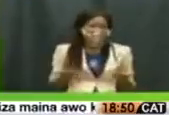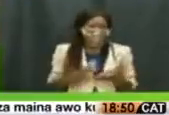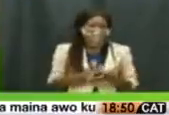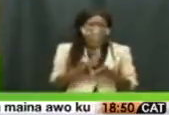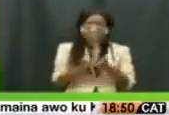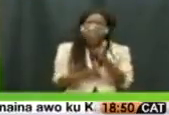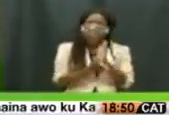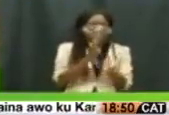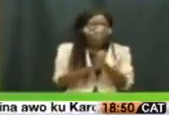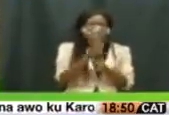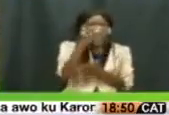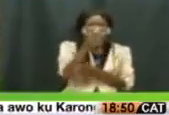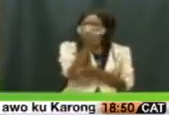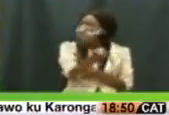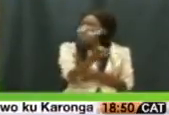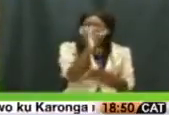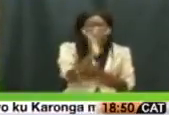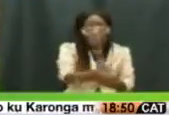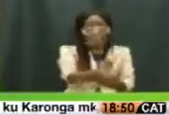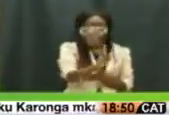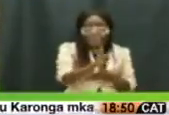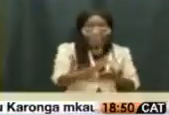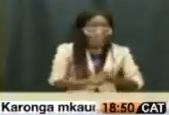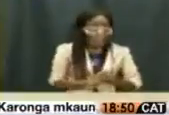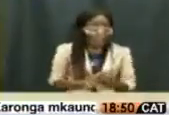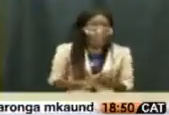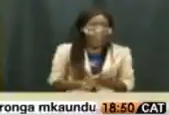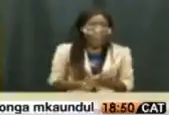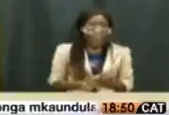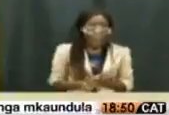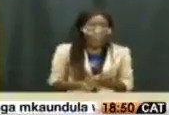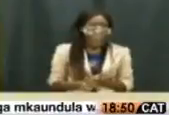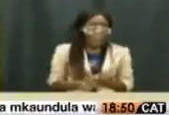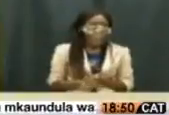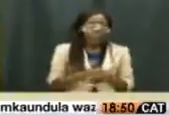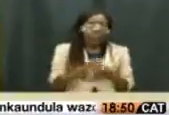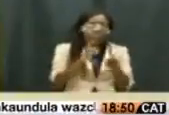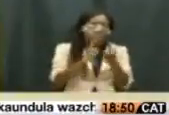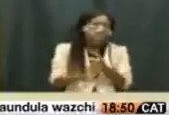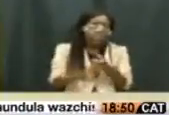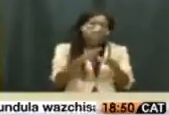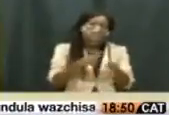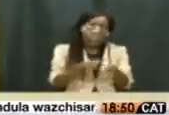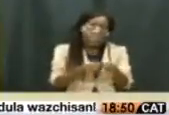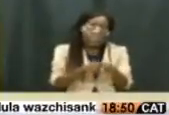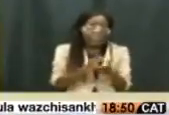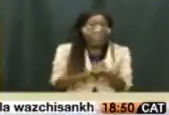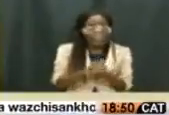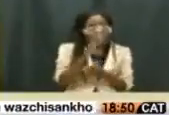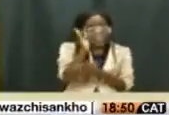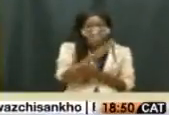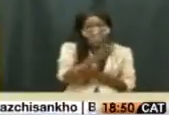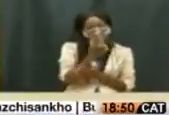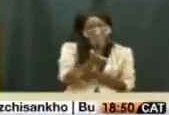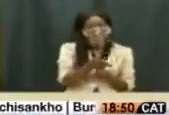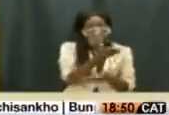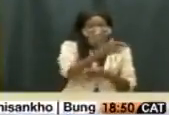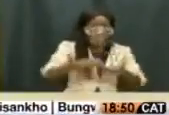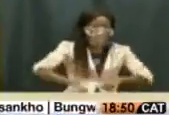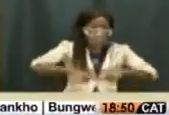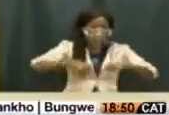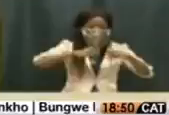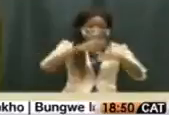zimene zozo sizoona chabwino amalunji malinga ndi nthawi tisire pompo amene anali mkulu wa bunge limene la naisi kufotokoza zimene bunge